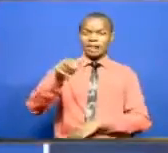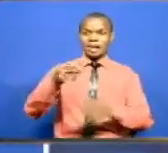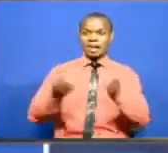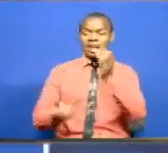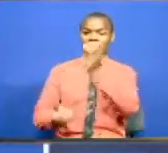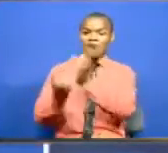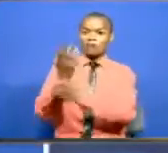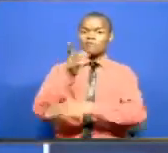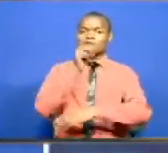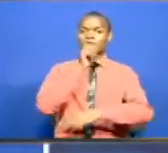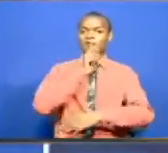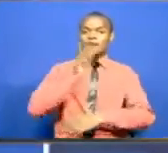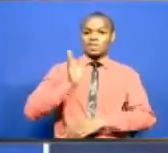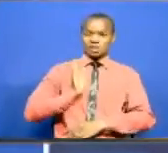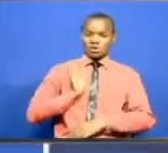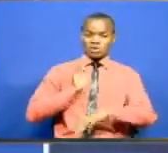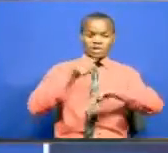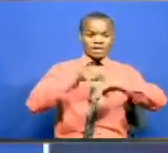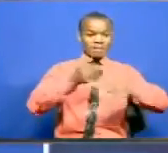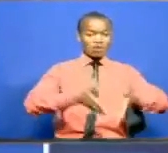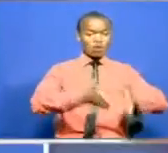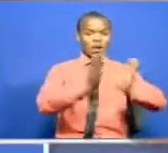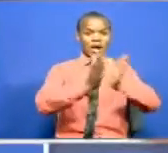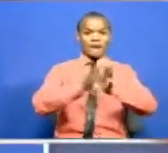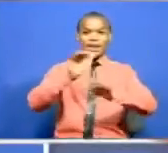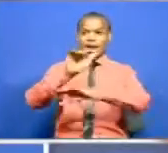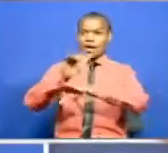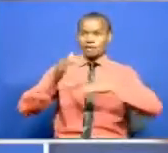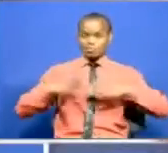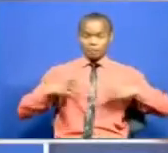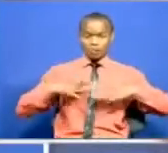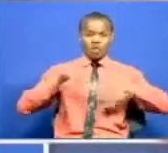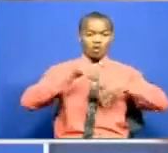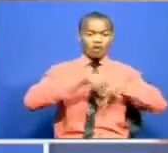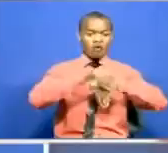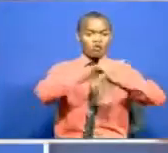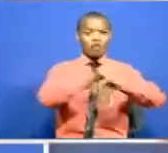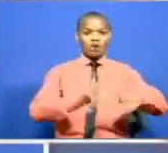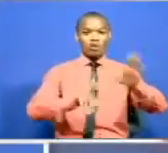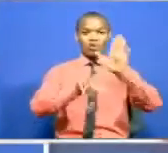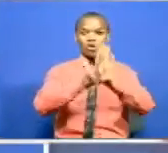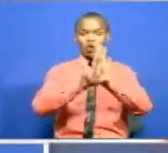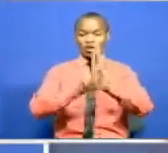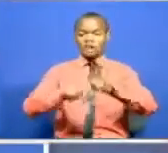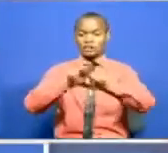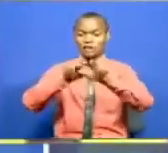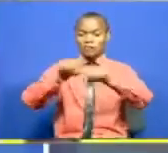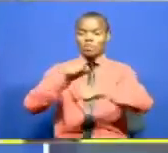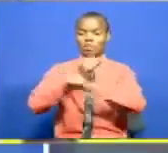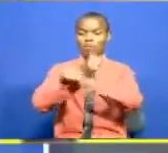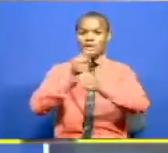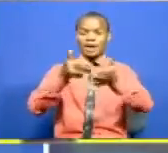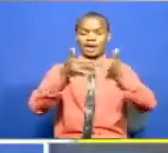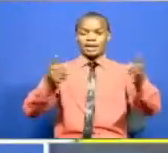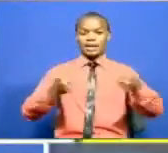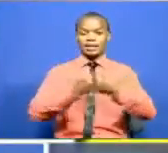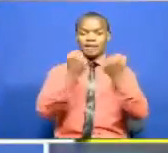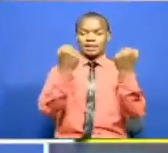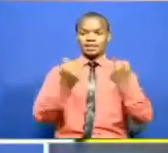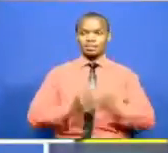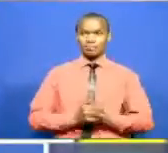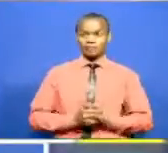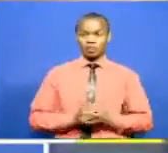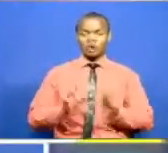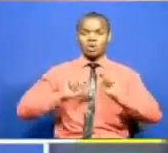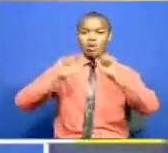usalama barabarani na kuwahimiza watumiaji barabara kuzingatia sheria za usalama barabarani ili kuzuia ajali. Attend school,